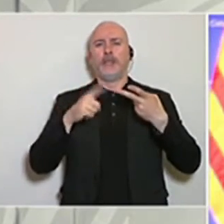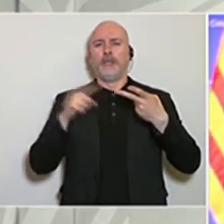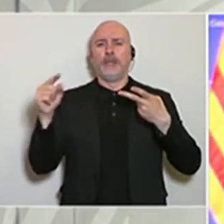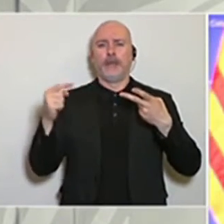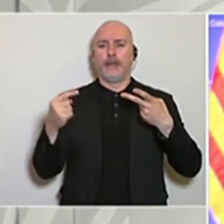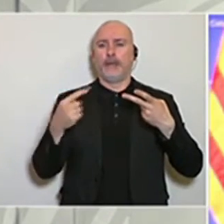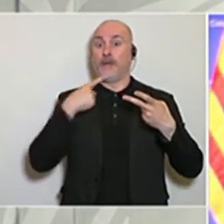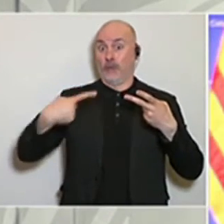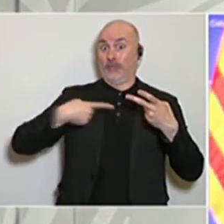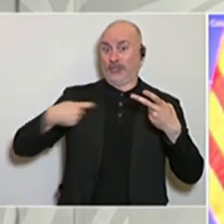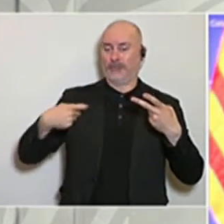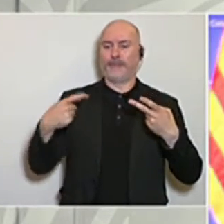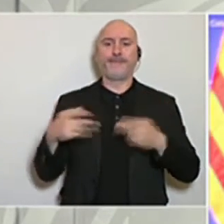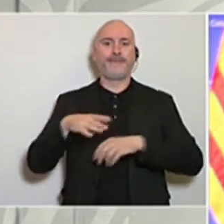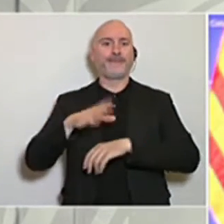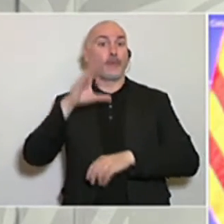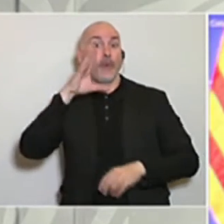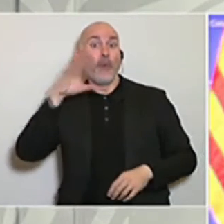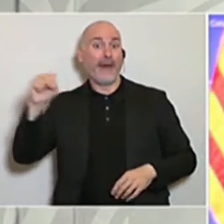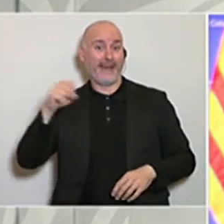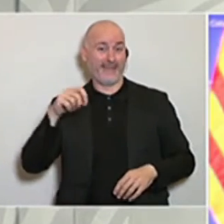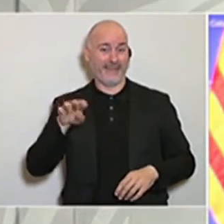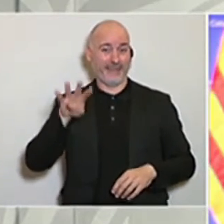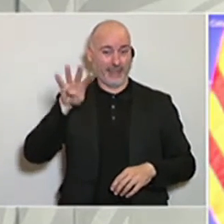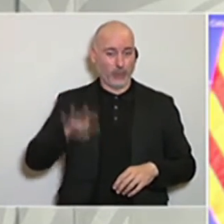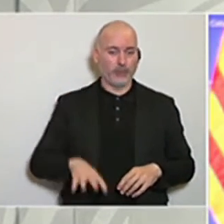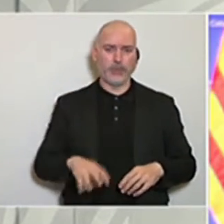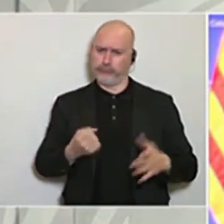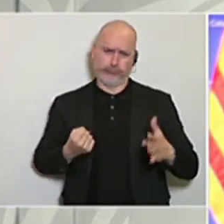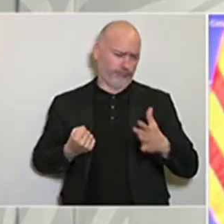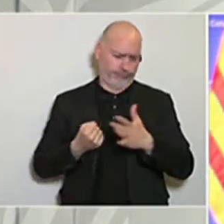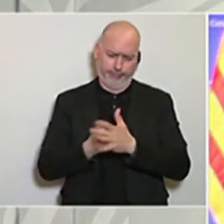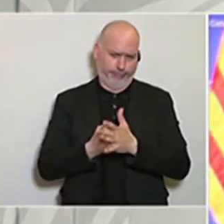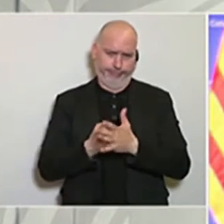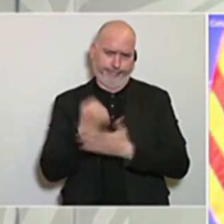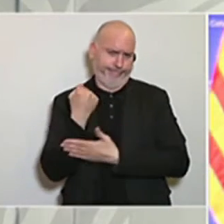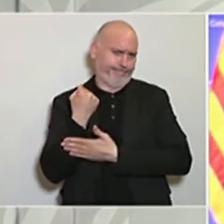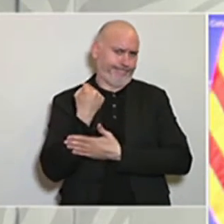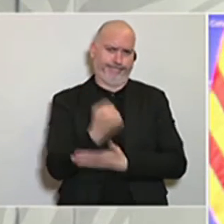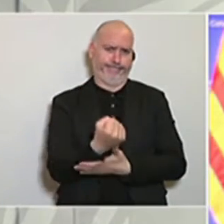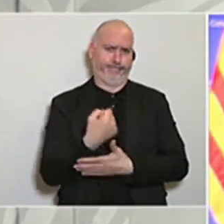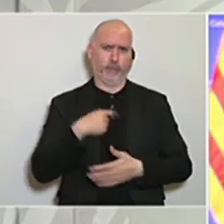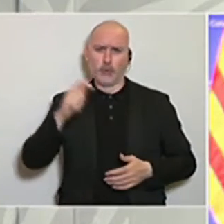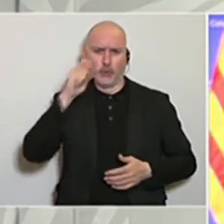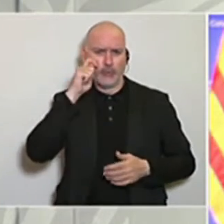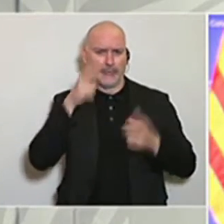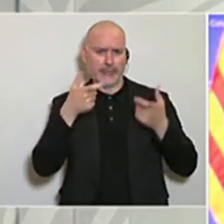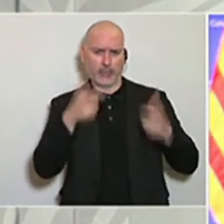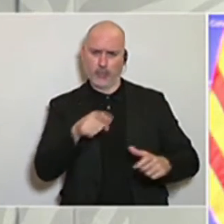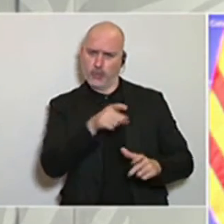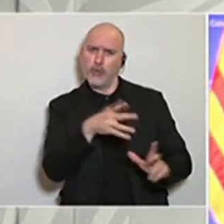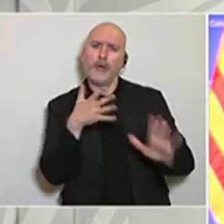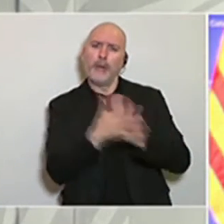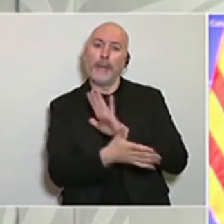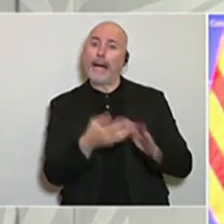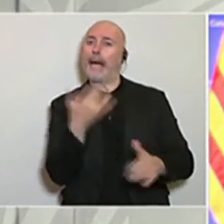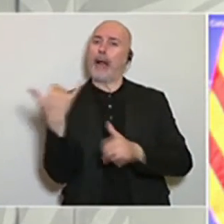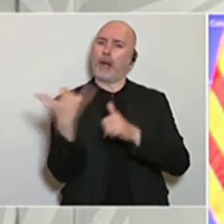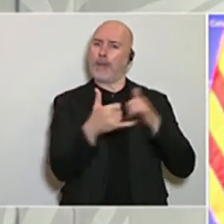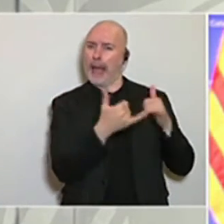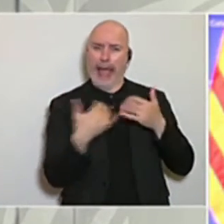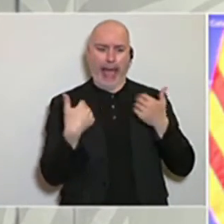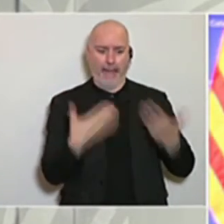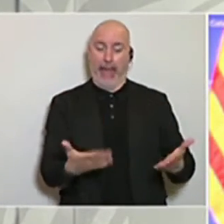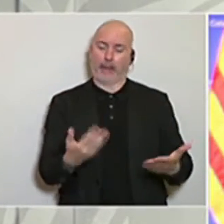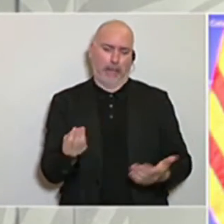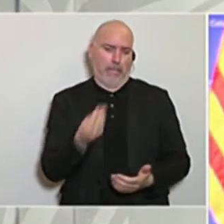des del Govern de Catalunya estem donant tot el màxim suport en el sector del turisme per tal de que es pugui restablir el més aviat millor. I em consta